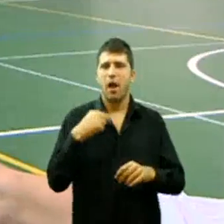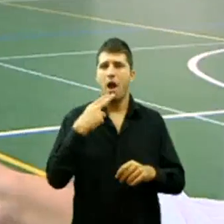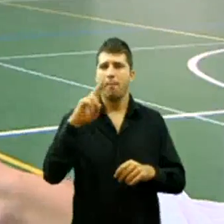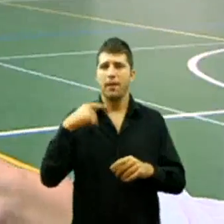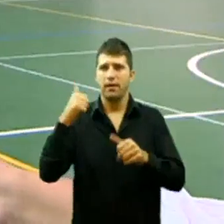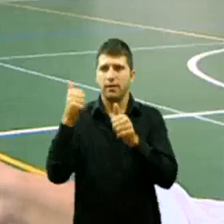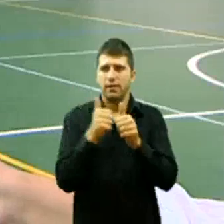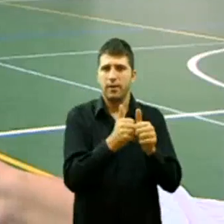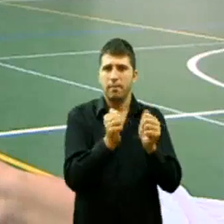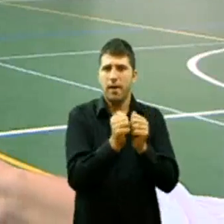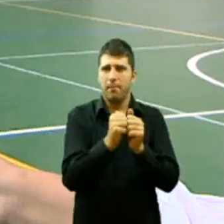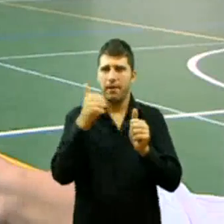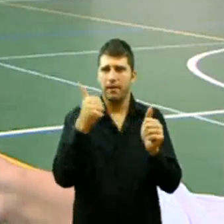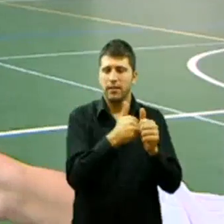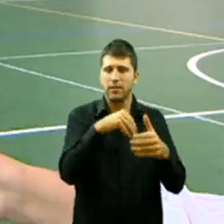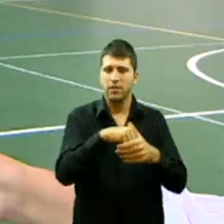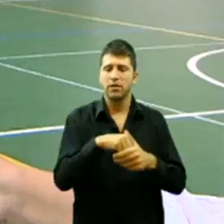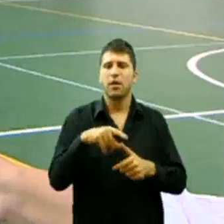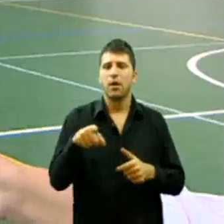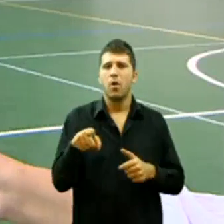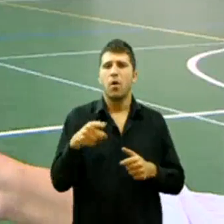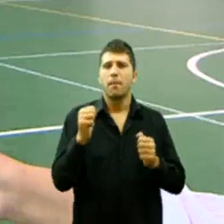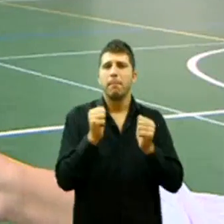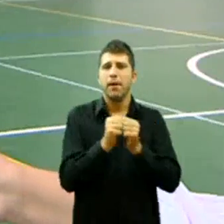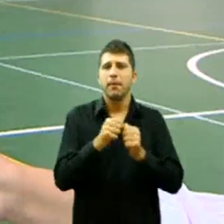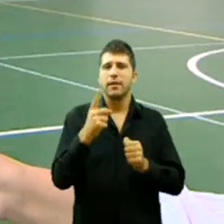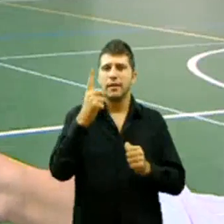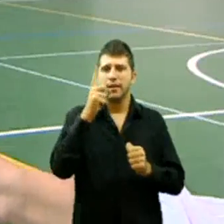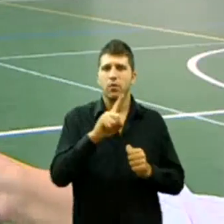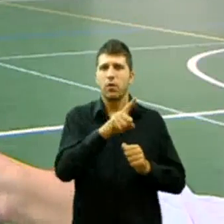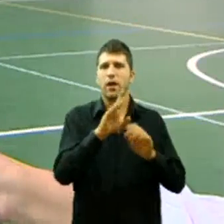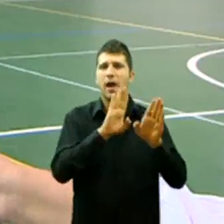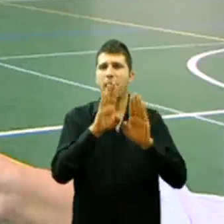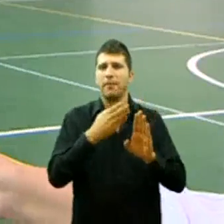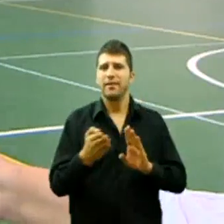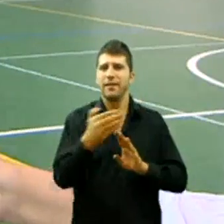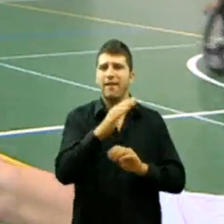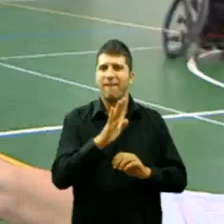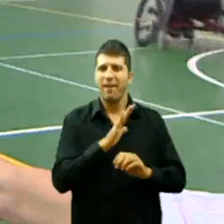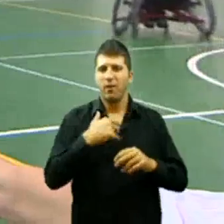mi benim. O şekilde burada el ele kafeteryası var. Orada oturuyorduk hep birlikte.